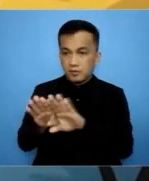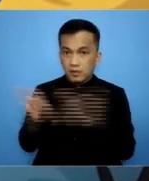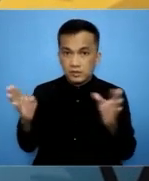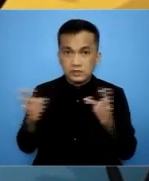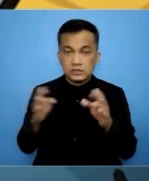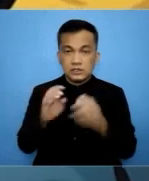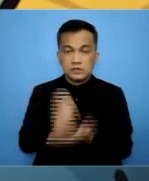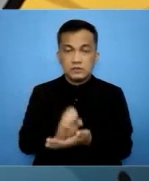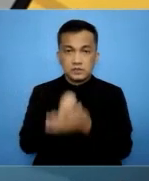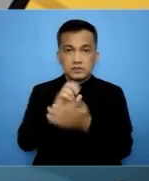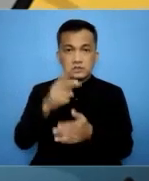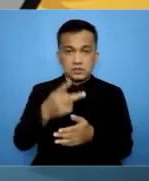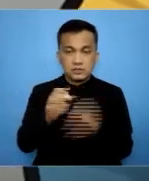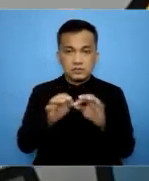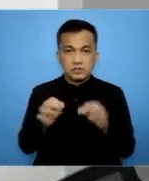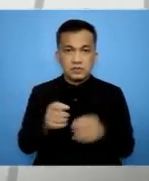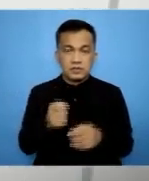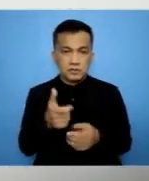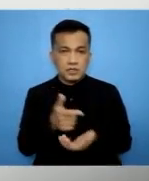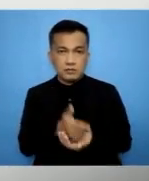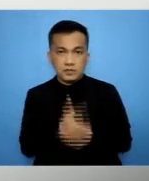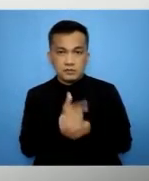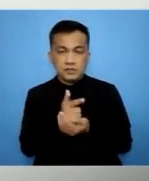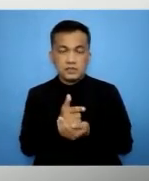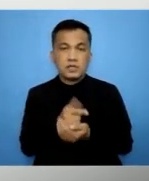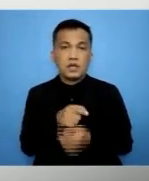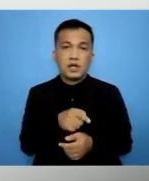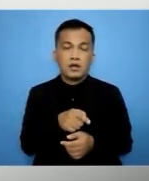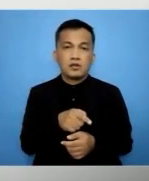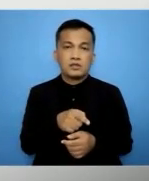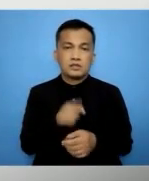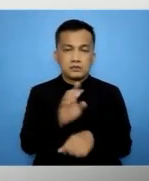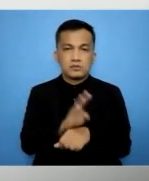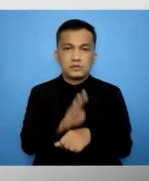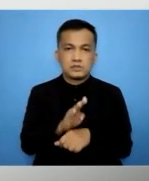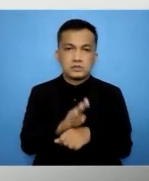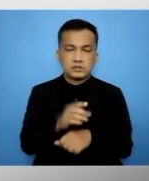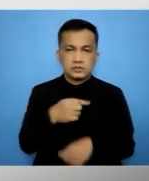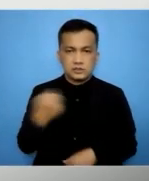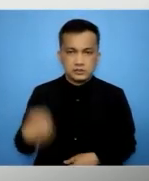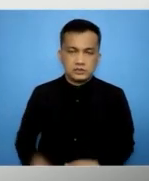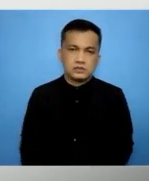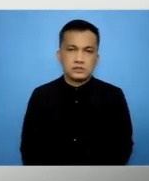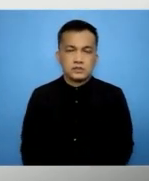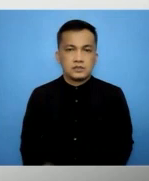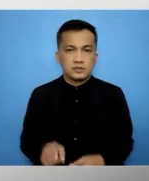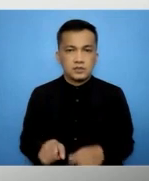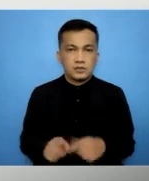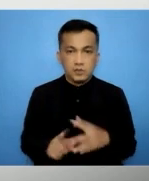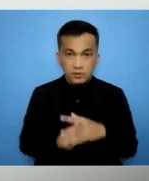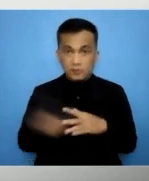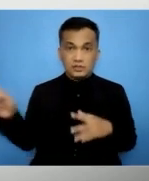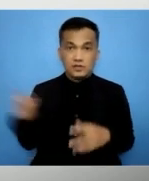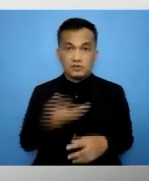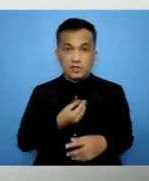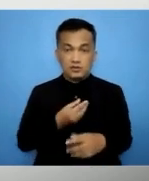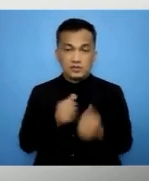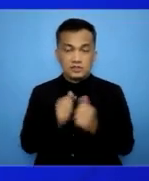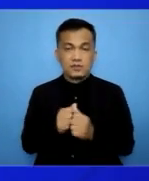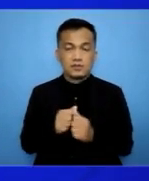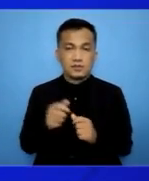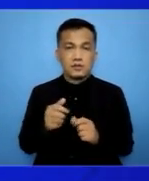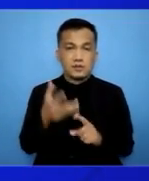biktima habang naiwan naman ang pera sa elevator na kinuha agad ng gunman sabay sibat. Yung kasama ng biktima,